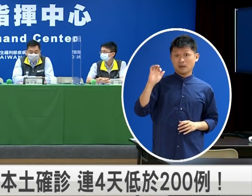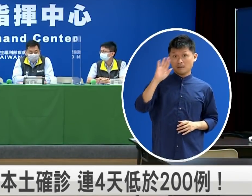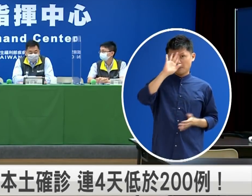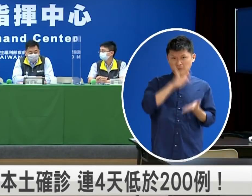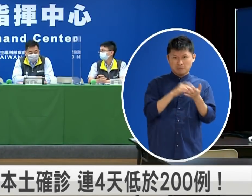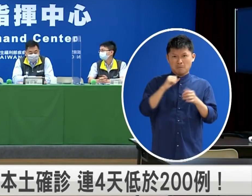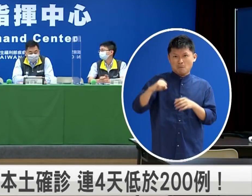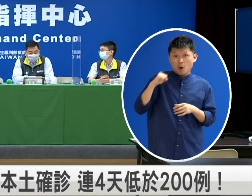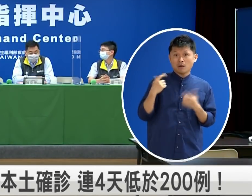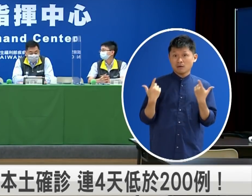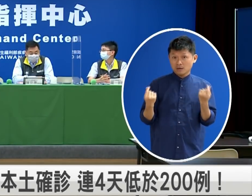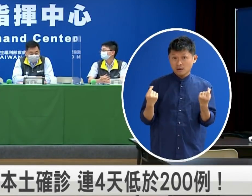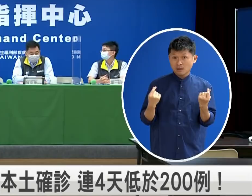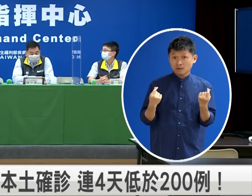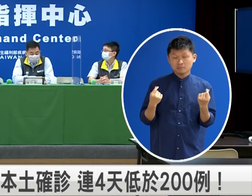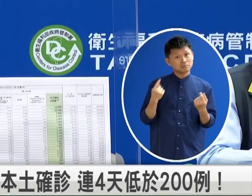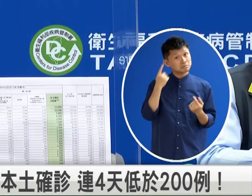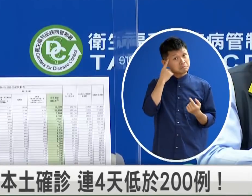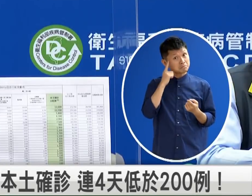谢。 嗯，